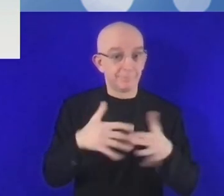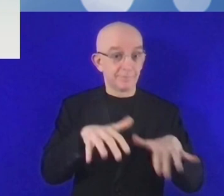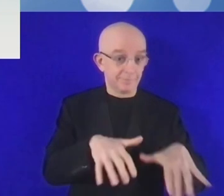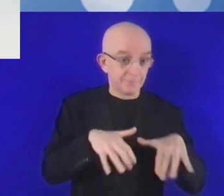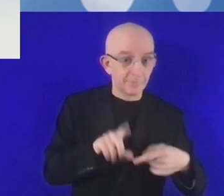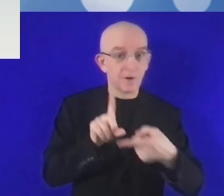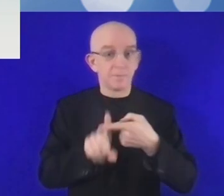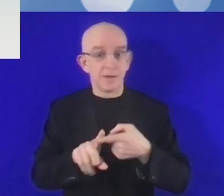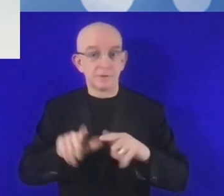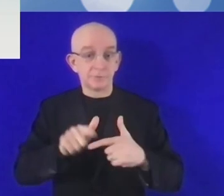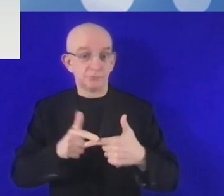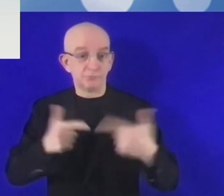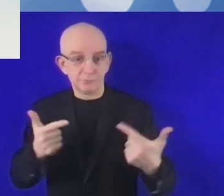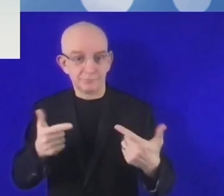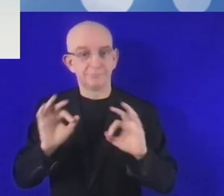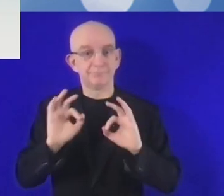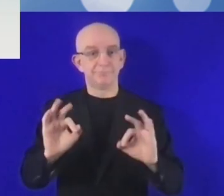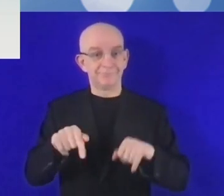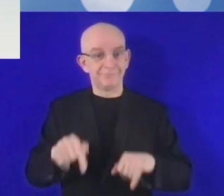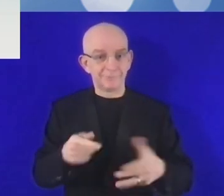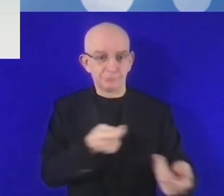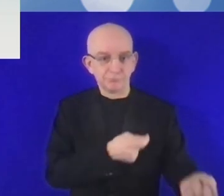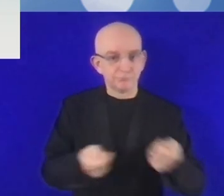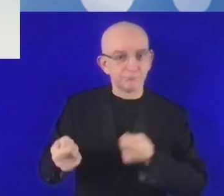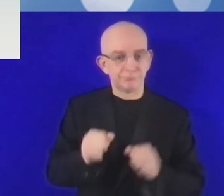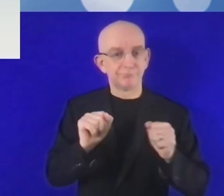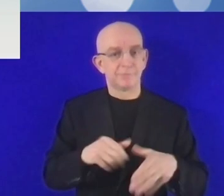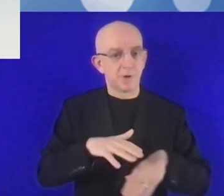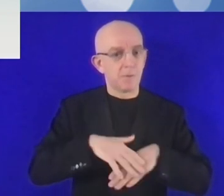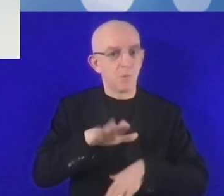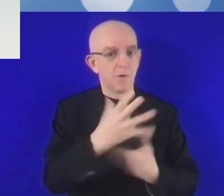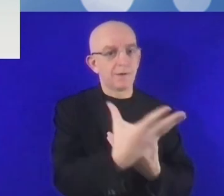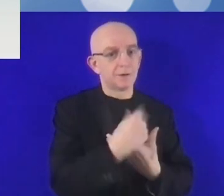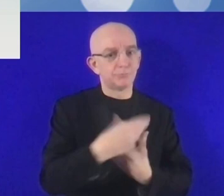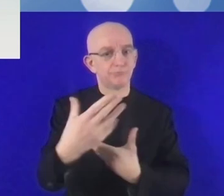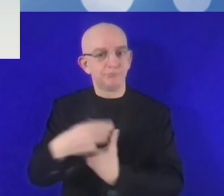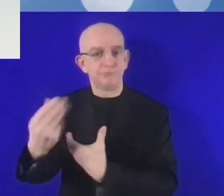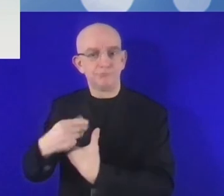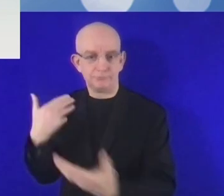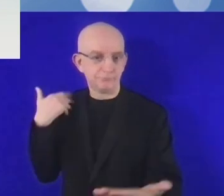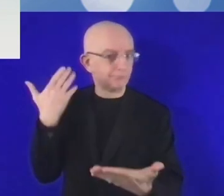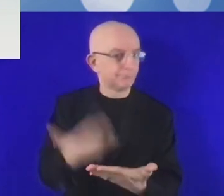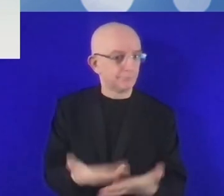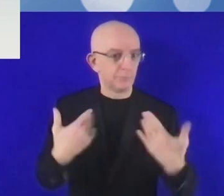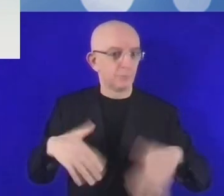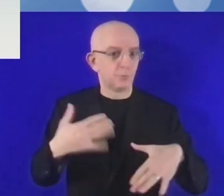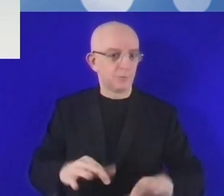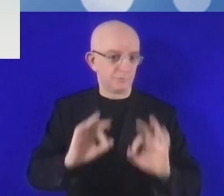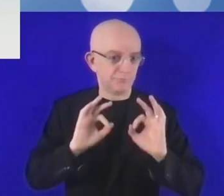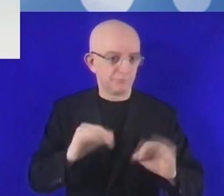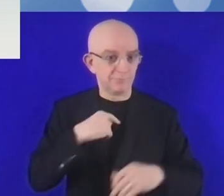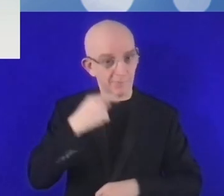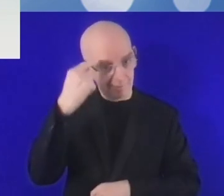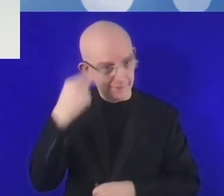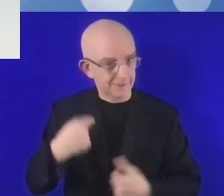важны наши совместные усилия в сторону инноваций, в сторону создания безопасного пространства, где